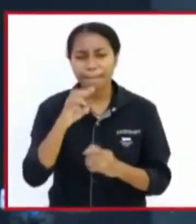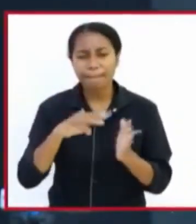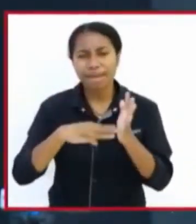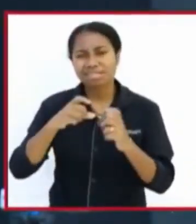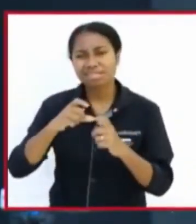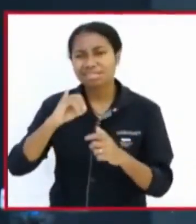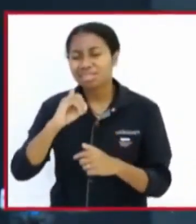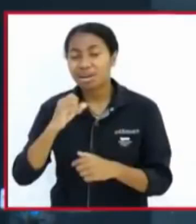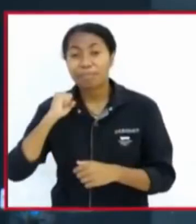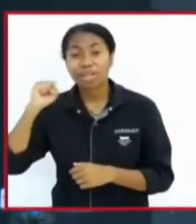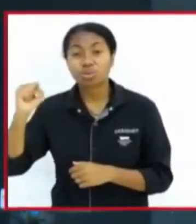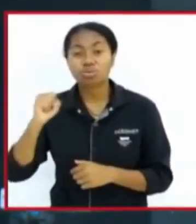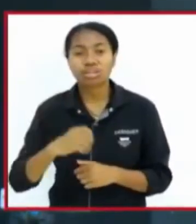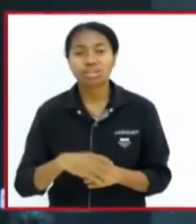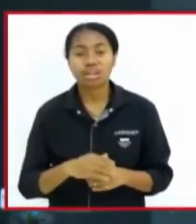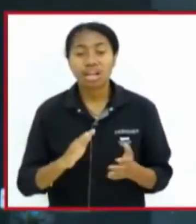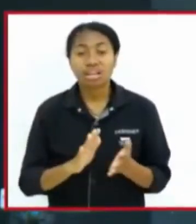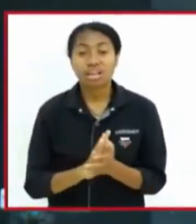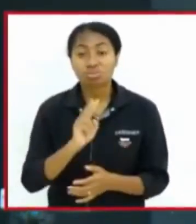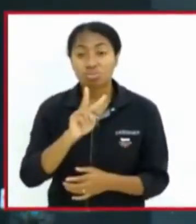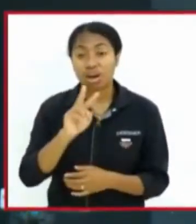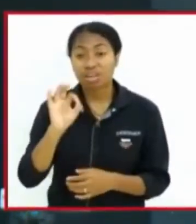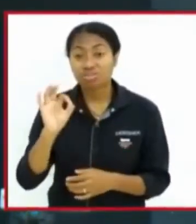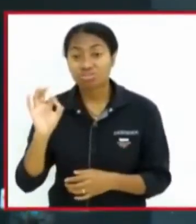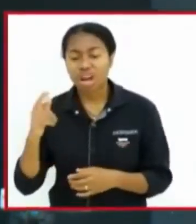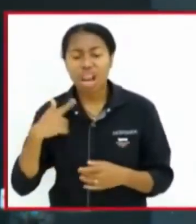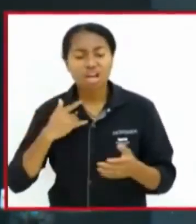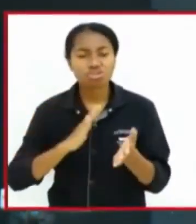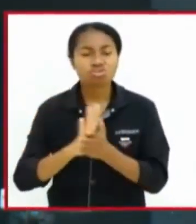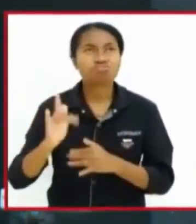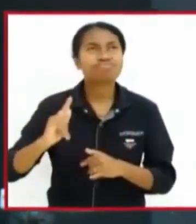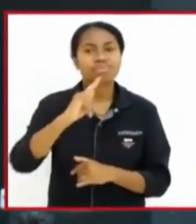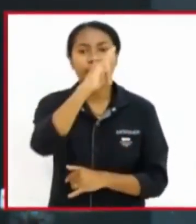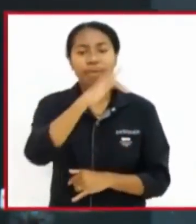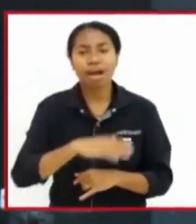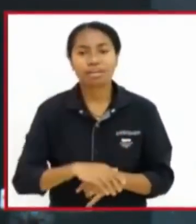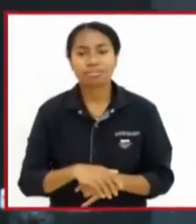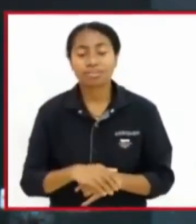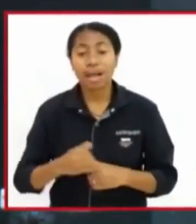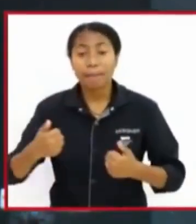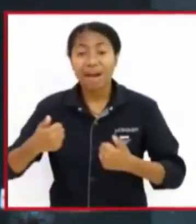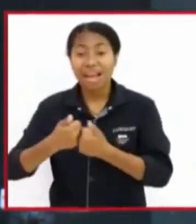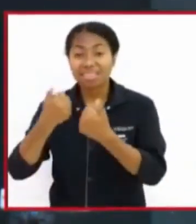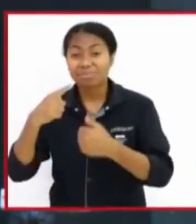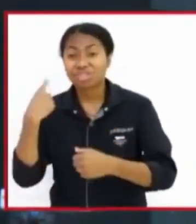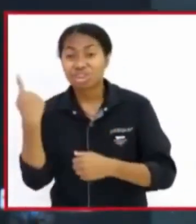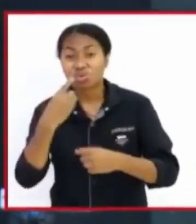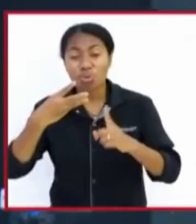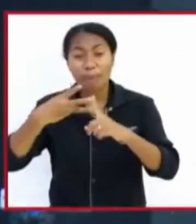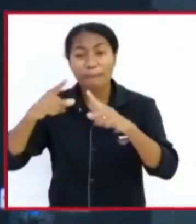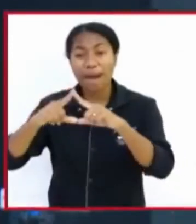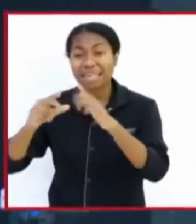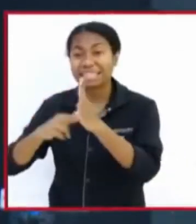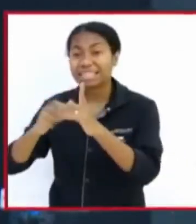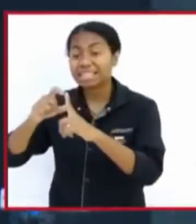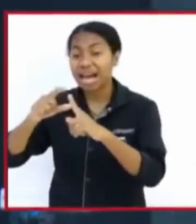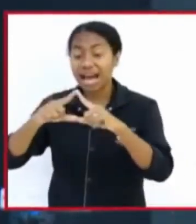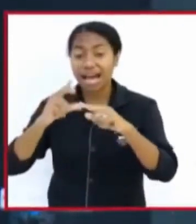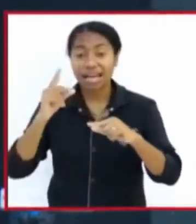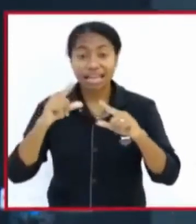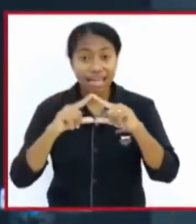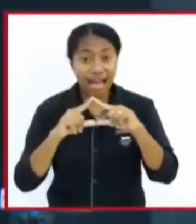maka 200 Z tempur Israel terbang dan menghantam seluruh bandara Mesir